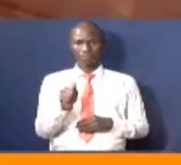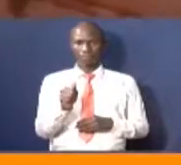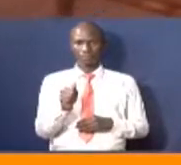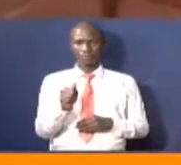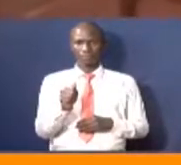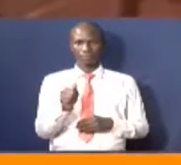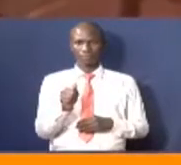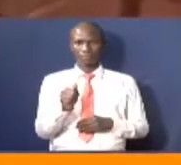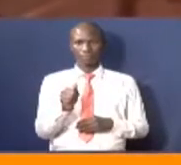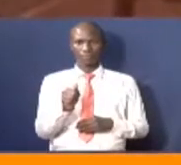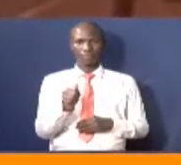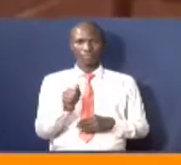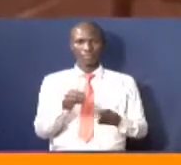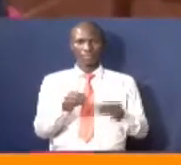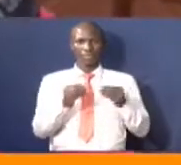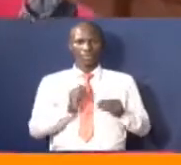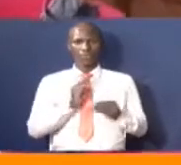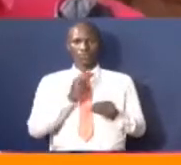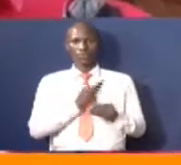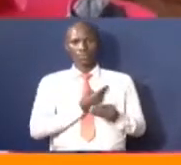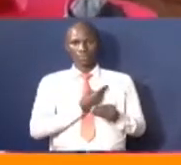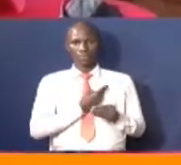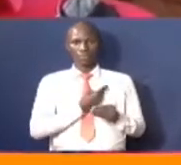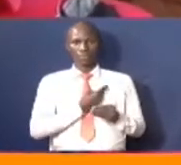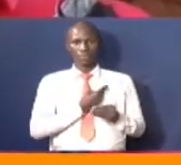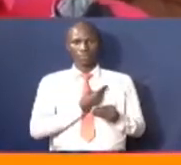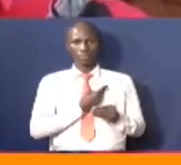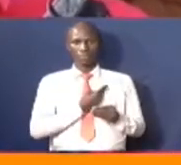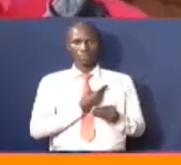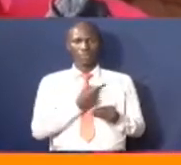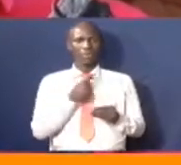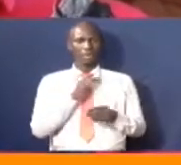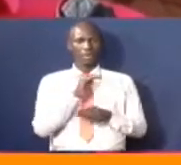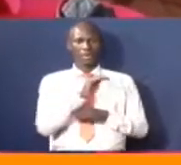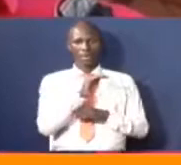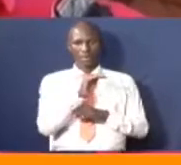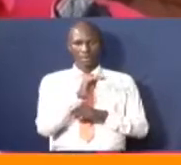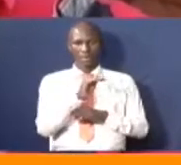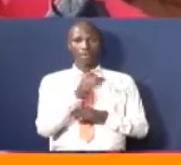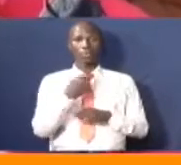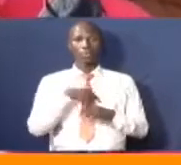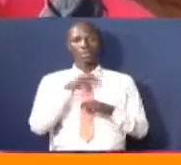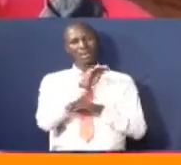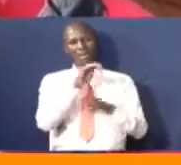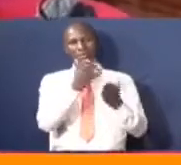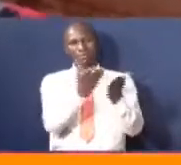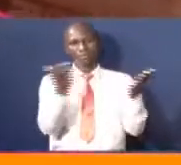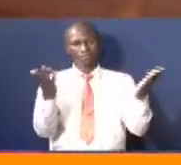tutawafanyia kutupatia hiyo nafasi. Na tunaomba, tunawasi